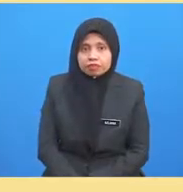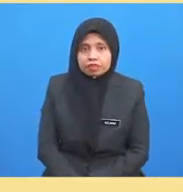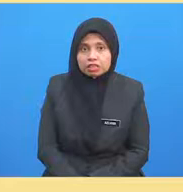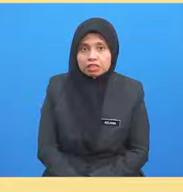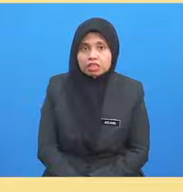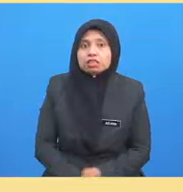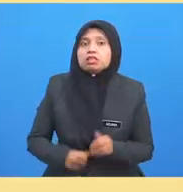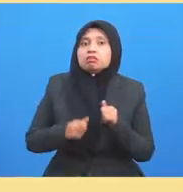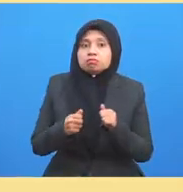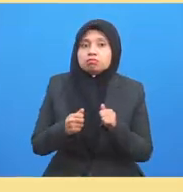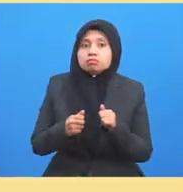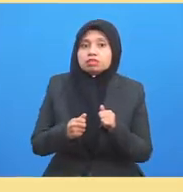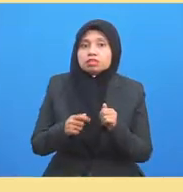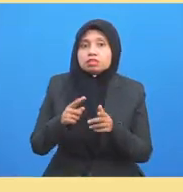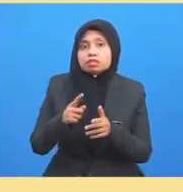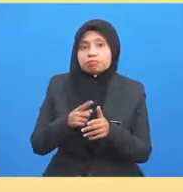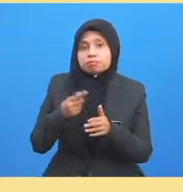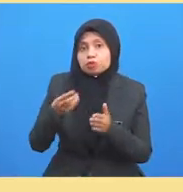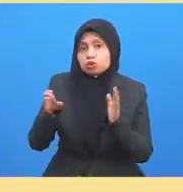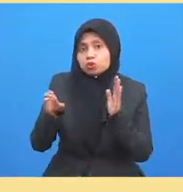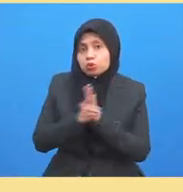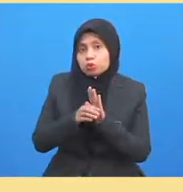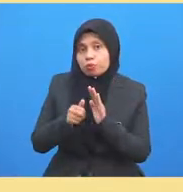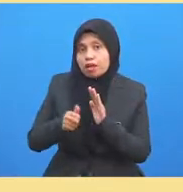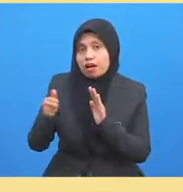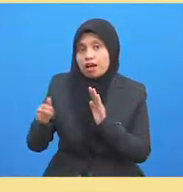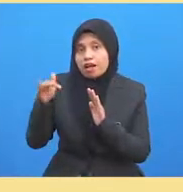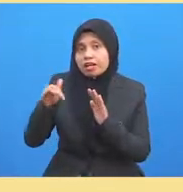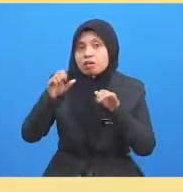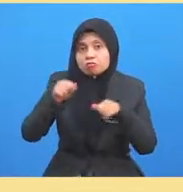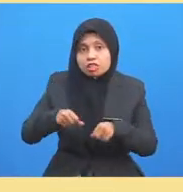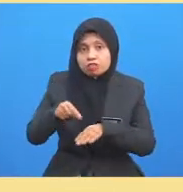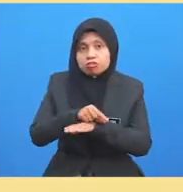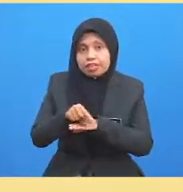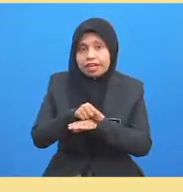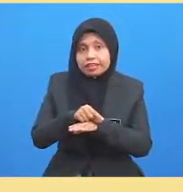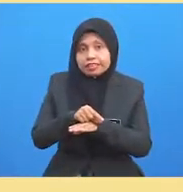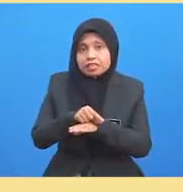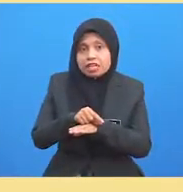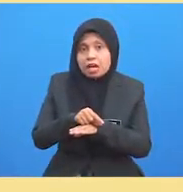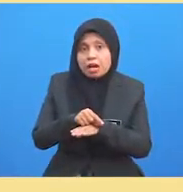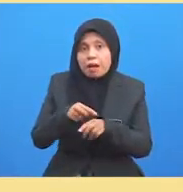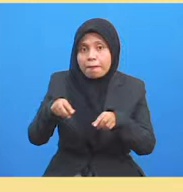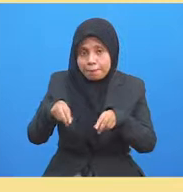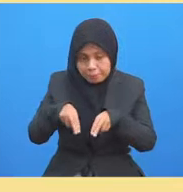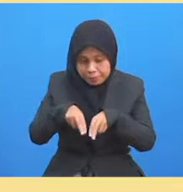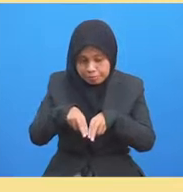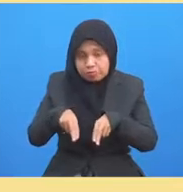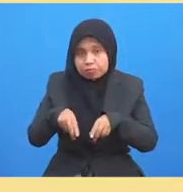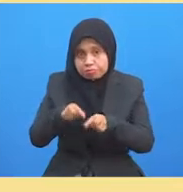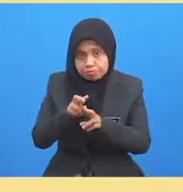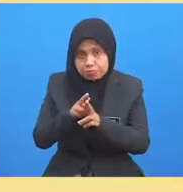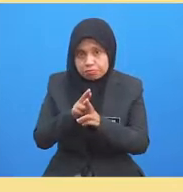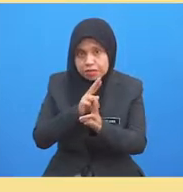Berikut merupakan antara contoh peralatan yang boleh digunakan seperti pembaris keluli,